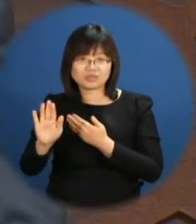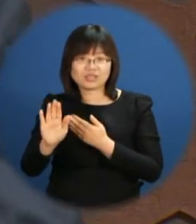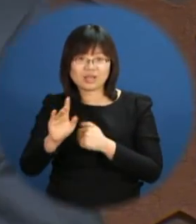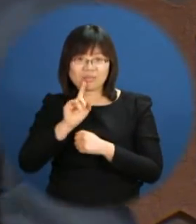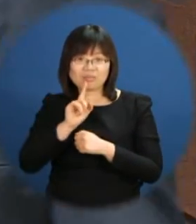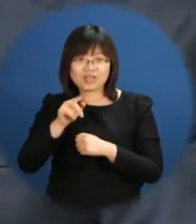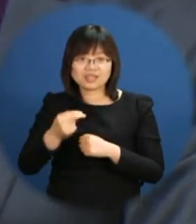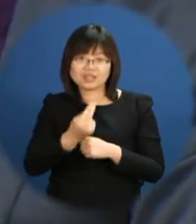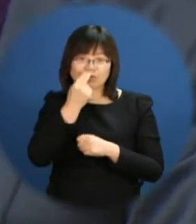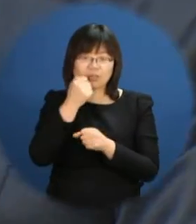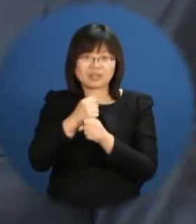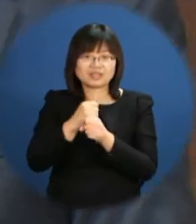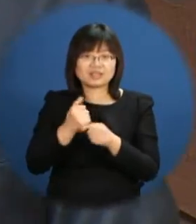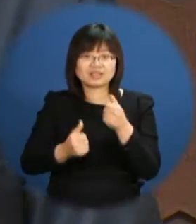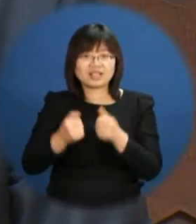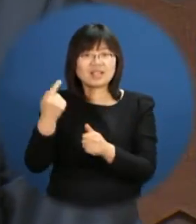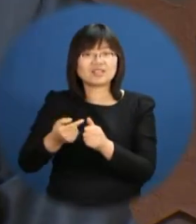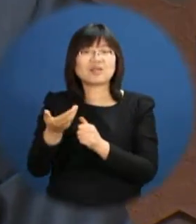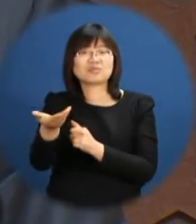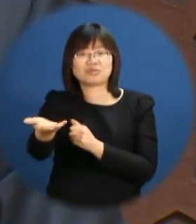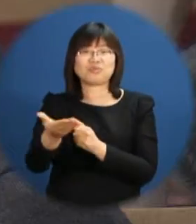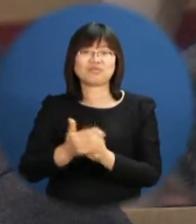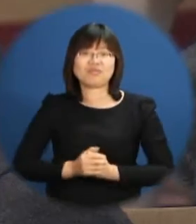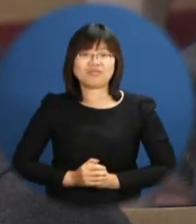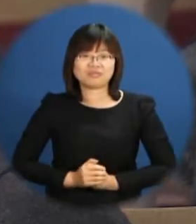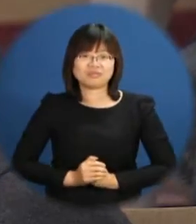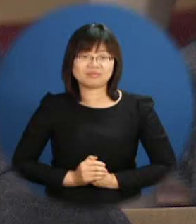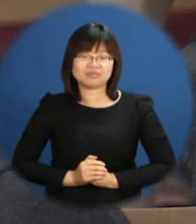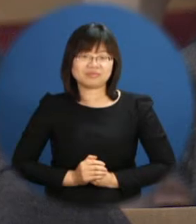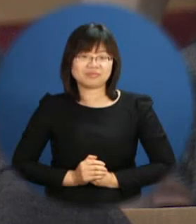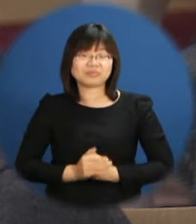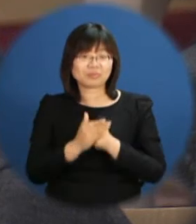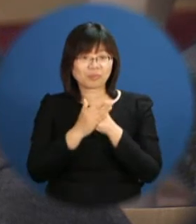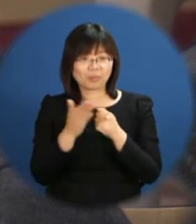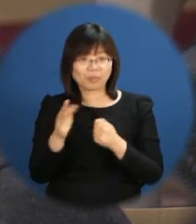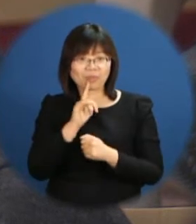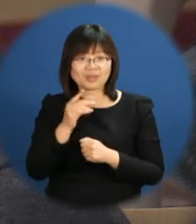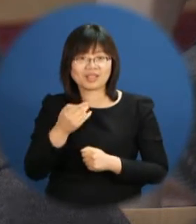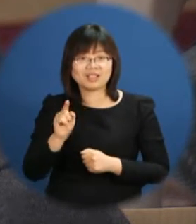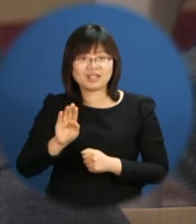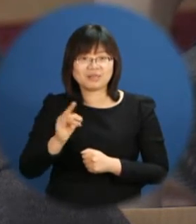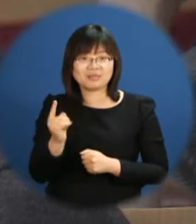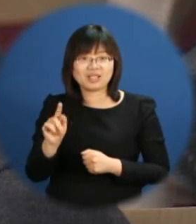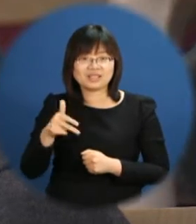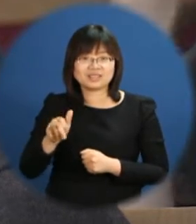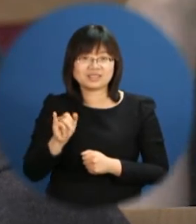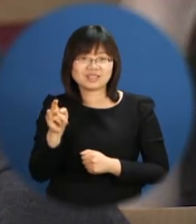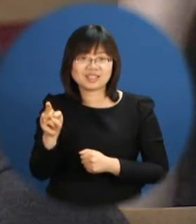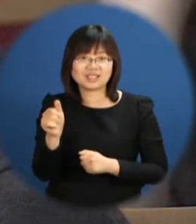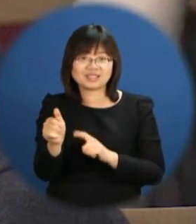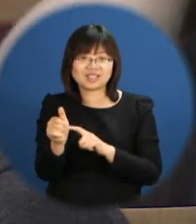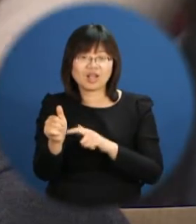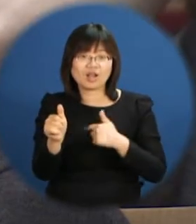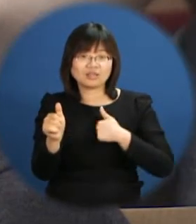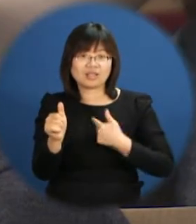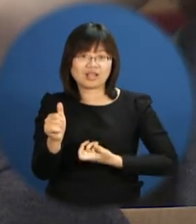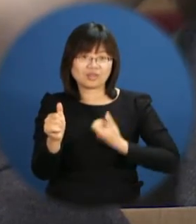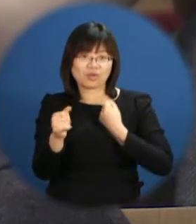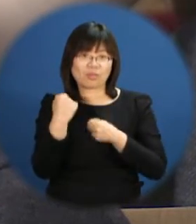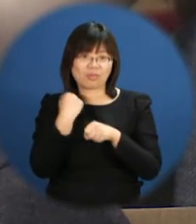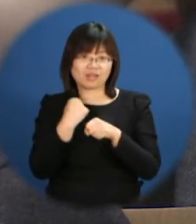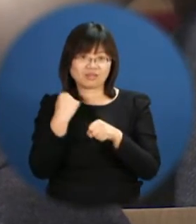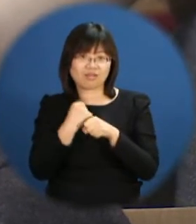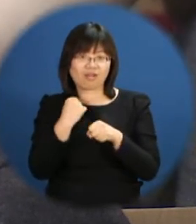산소 만드는 실험을 가리켜 줬습니다 그랬더니 라고 하지 라는 사람은 아작 이 꼴로 만들어